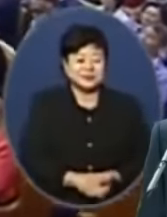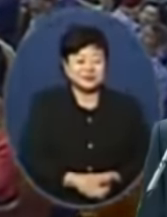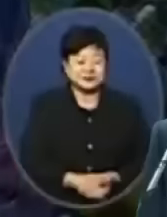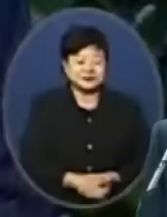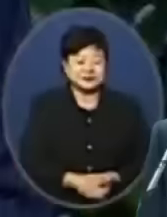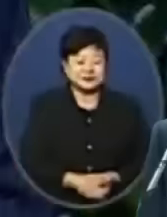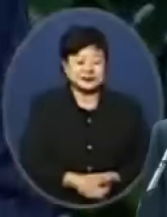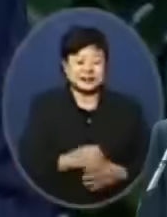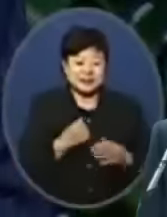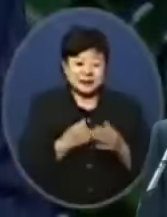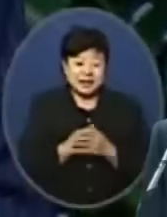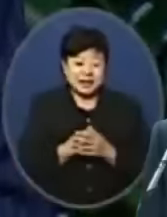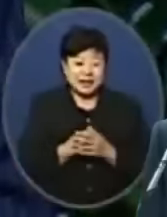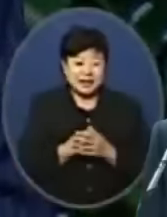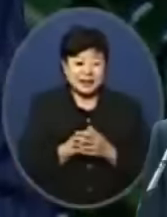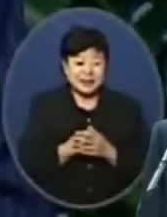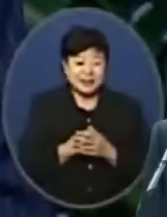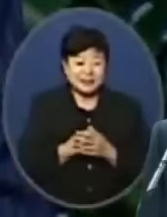그러므로